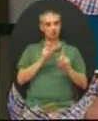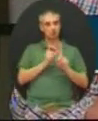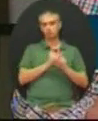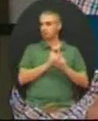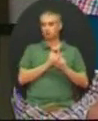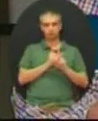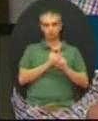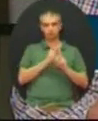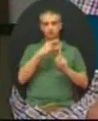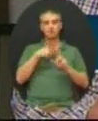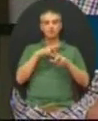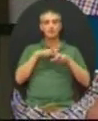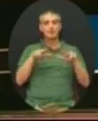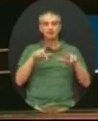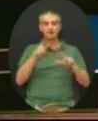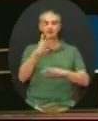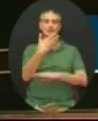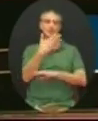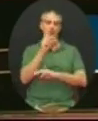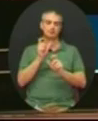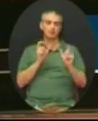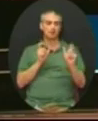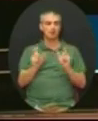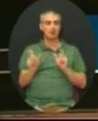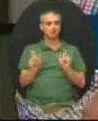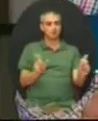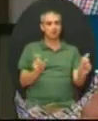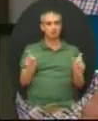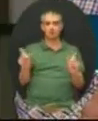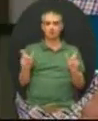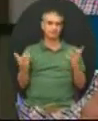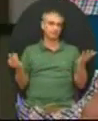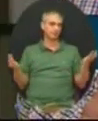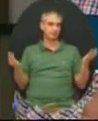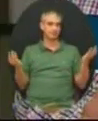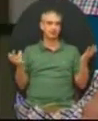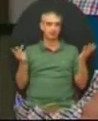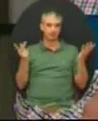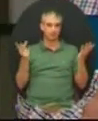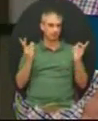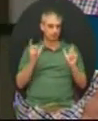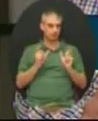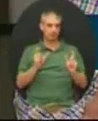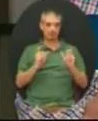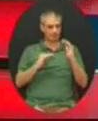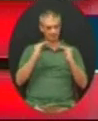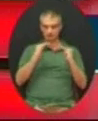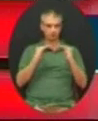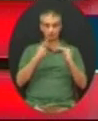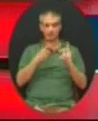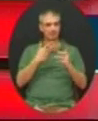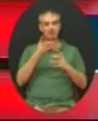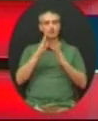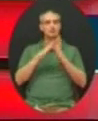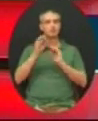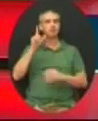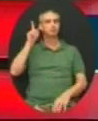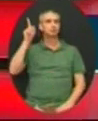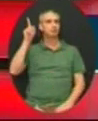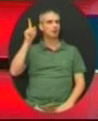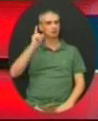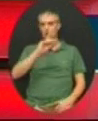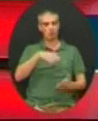מגיעים למצב של מדינה של בלמים ובלמים. אז רגע, זה נושא שלך. מבחינתי יש בלם, בלמים ואיזונים, אבל הבלם הוא בית המשפט. רגע, אז